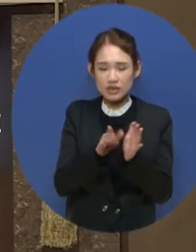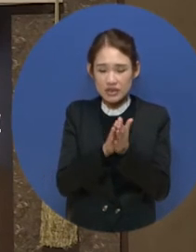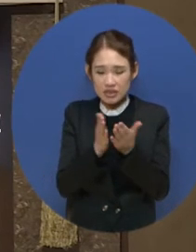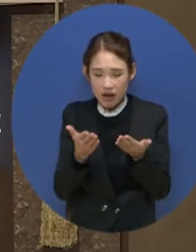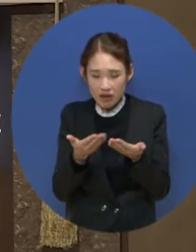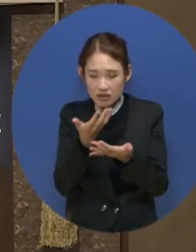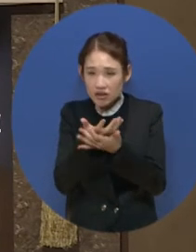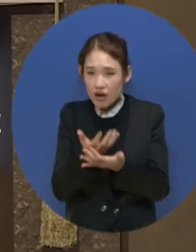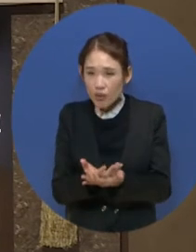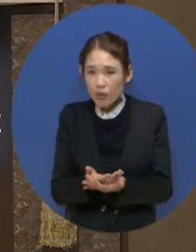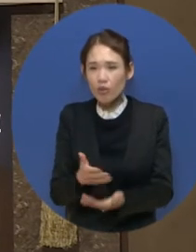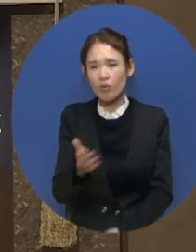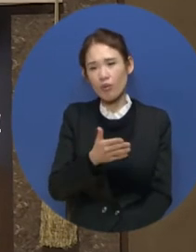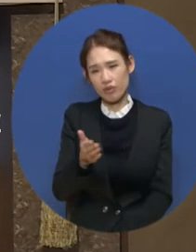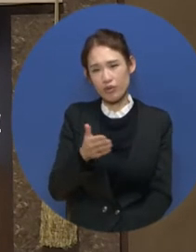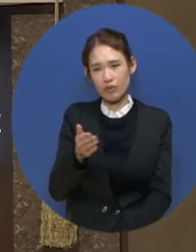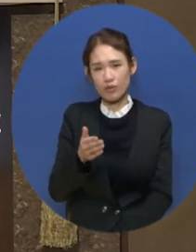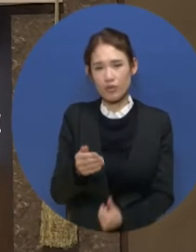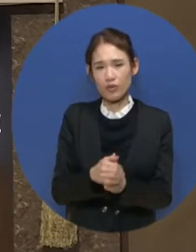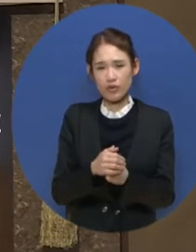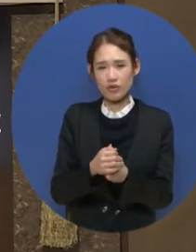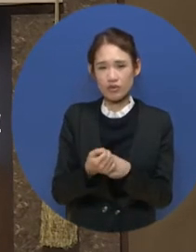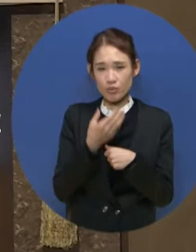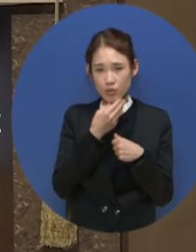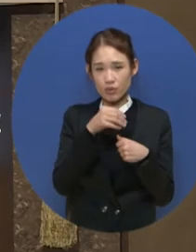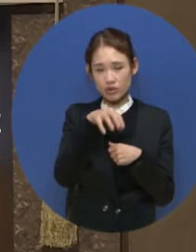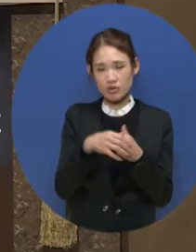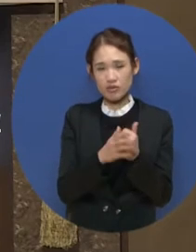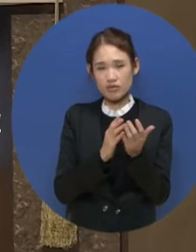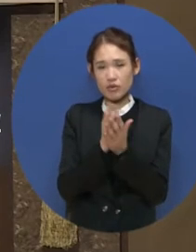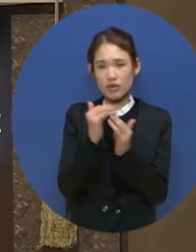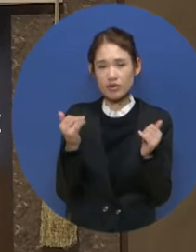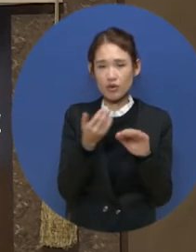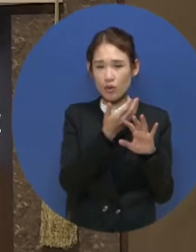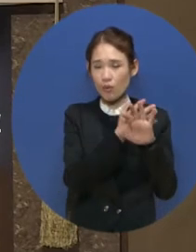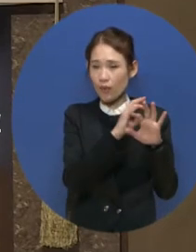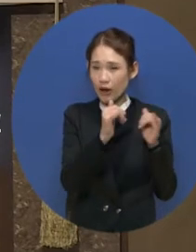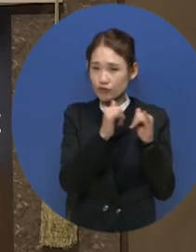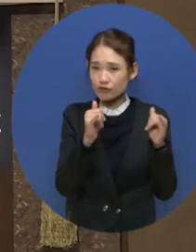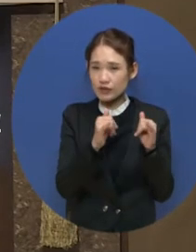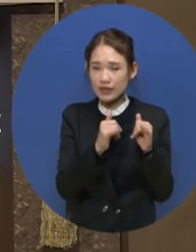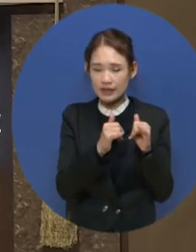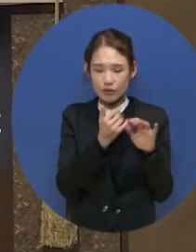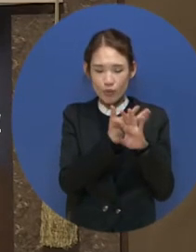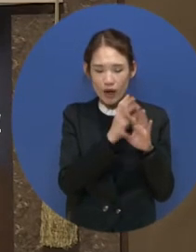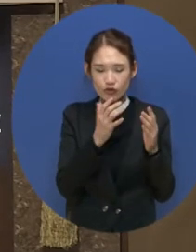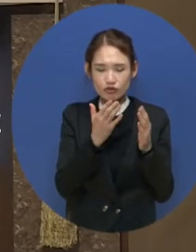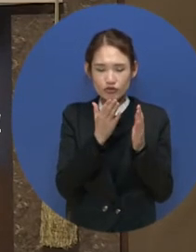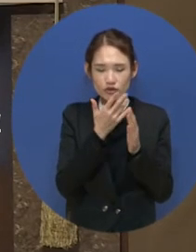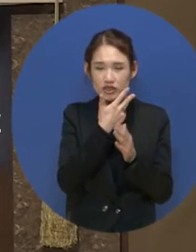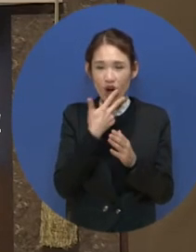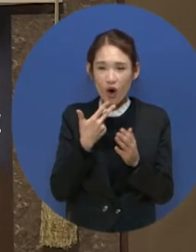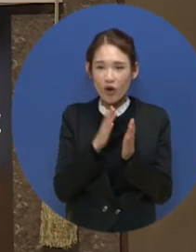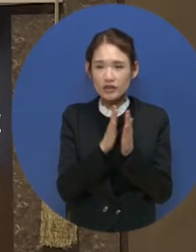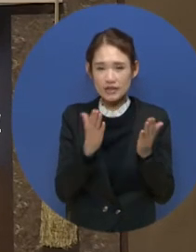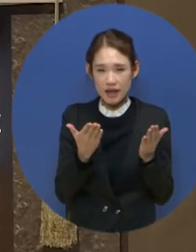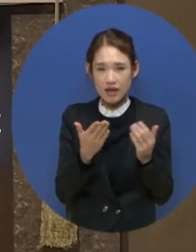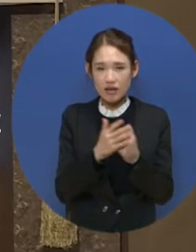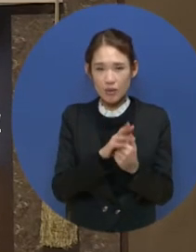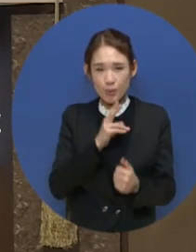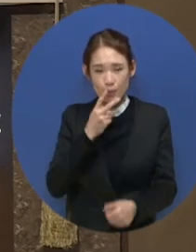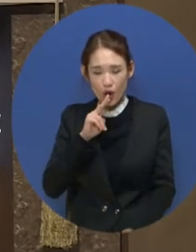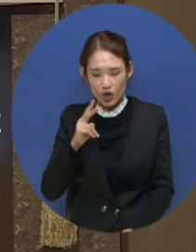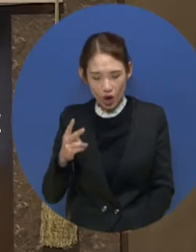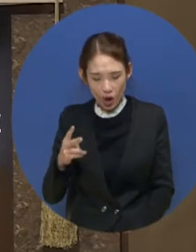없는 거예요 그래서 이제 저희 복지관에서는 전문가들이 외국에 있는 뭐 도서도 이렇게 좀